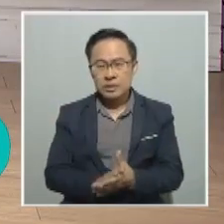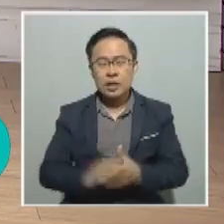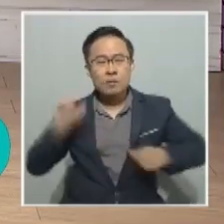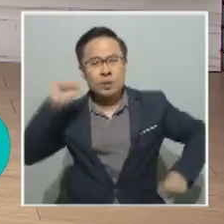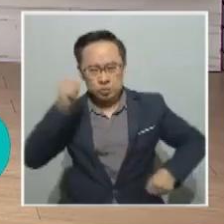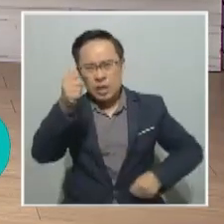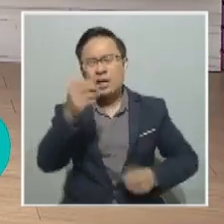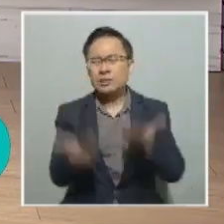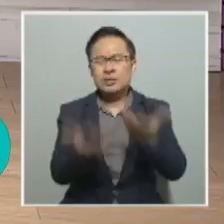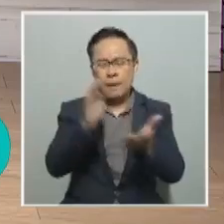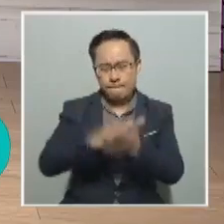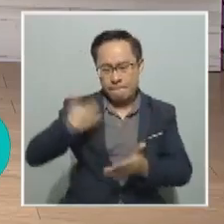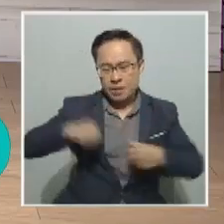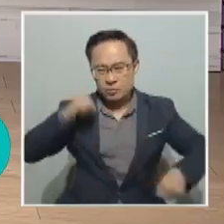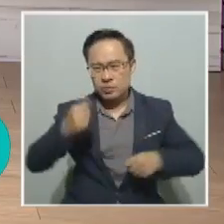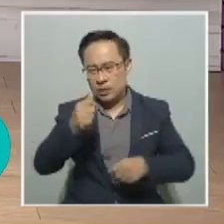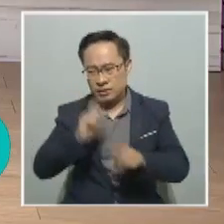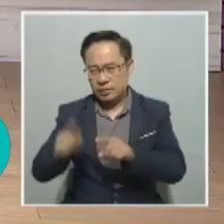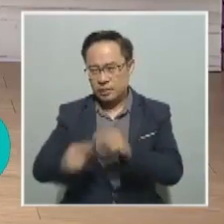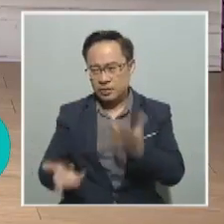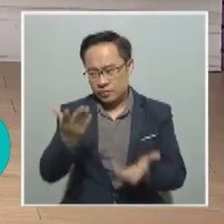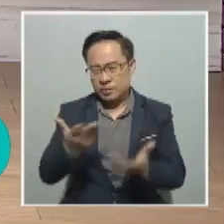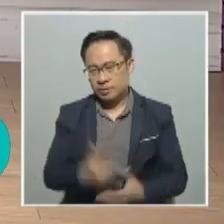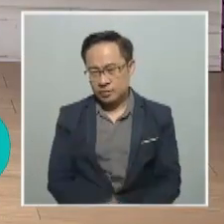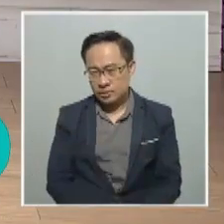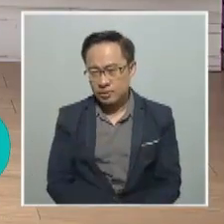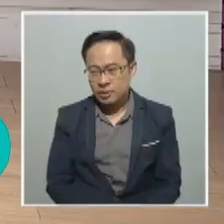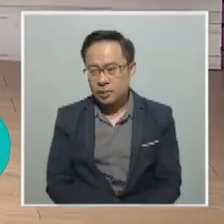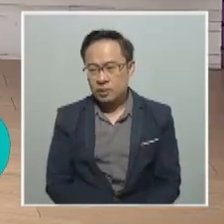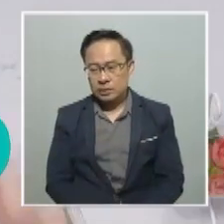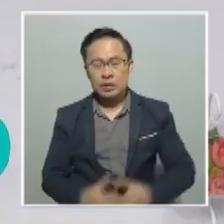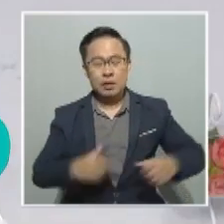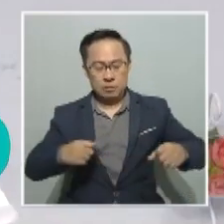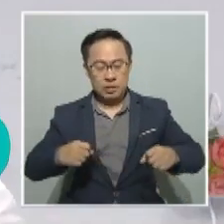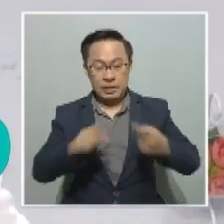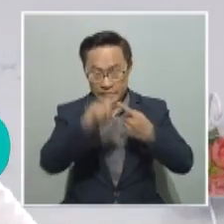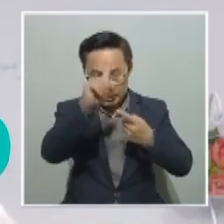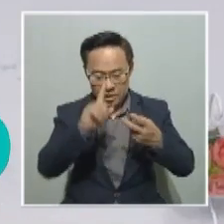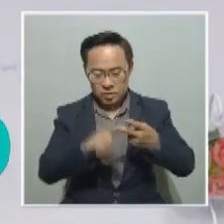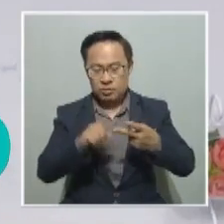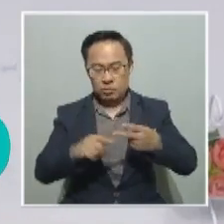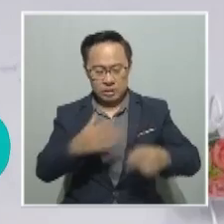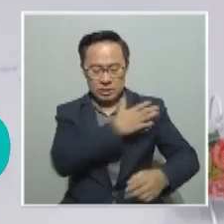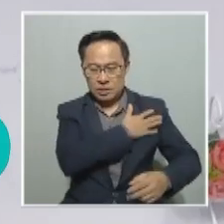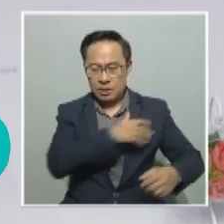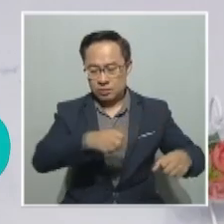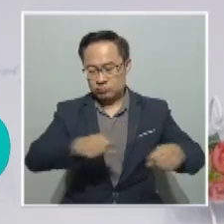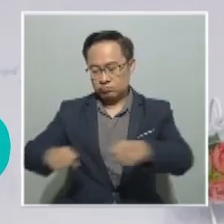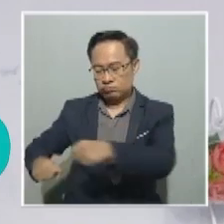ล้วมันไม่ได้อะไรเงี้ยอ๋อพ ับ ได้ พับได้นะฮะ พับได้ คือนี่สมมติถ้าเกิดเราติดในด้านมาทางนี ้ ใช่ไหมฮะเราก็ใช้ผ้าเนี้ยค่อยๆดึง